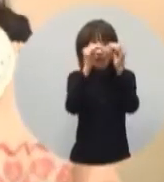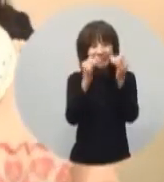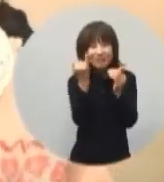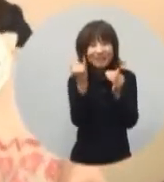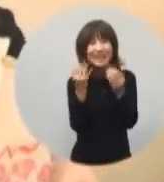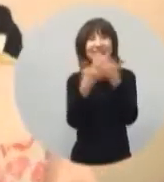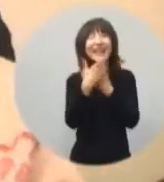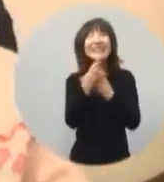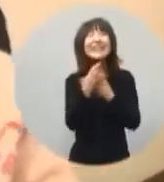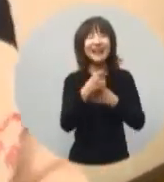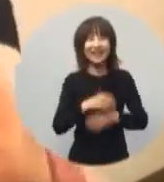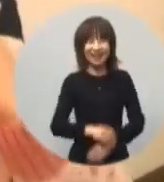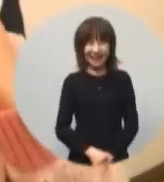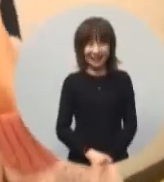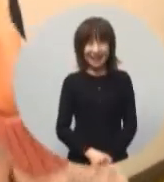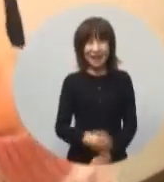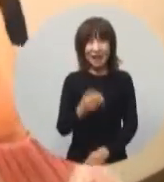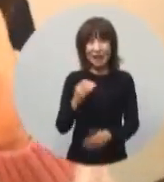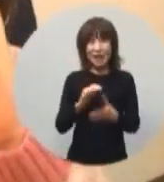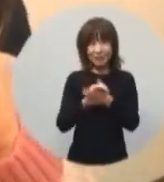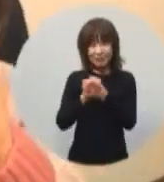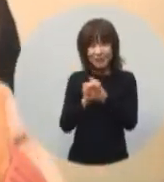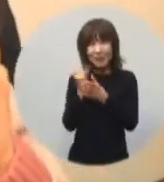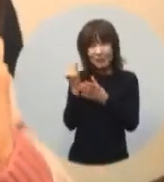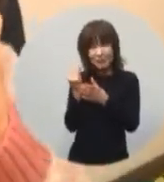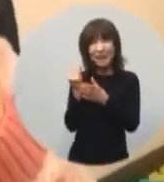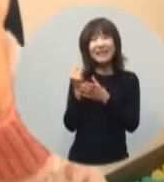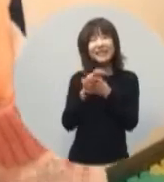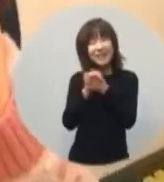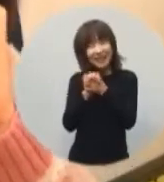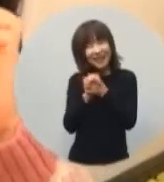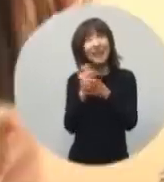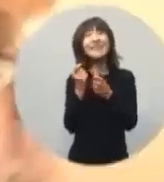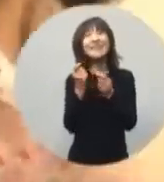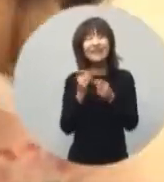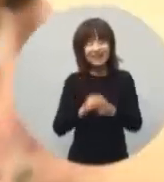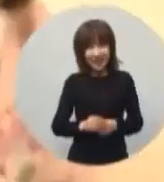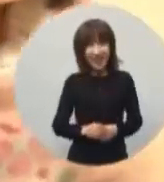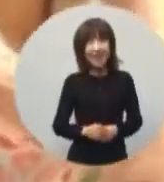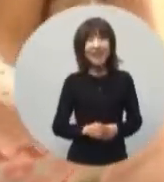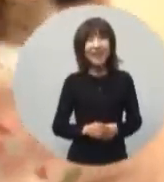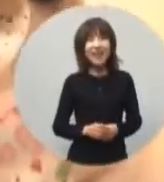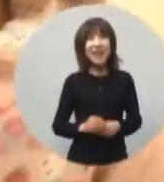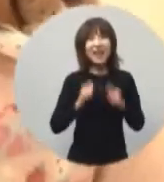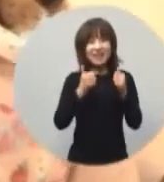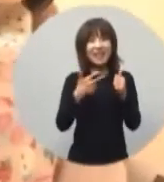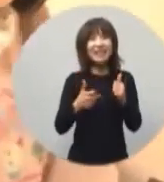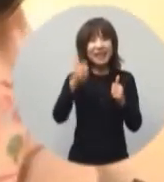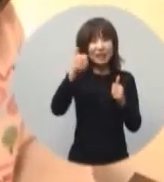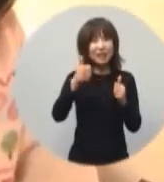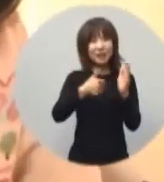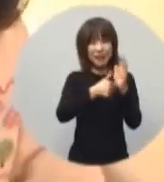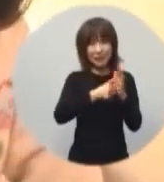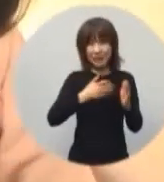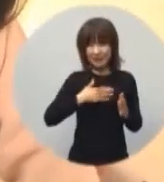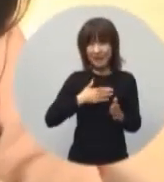から。 なほちゃんととっても仲がいいんですね。ちなみに茅ヶ崎市長の名前知